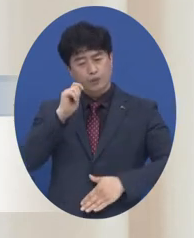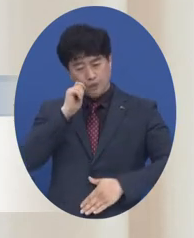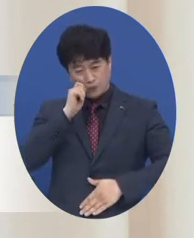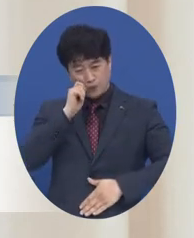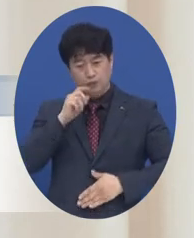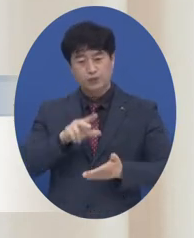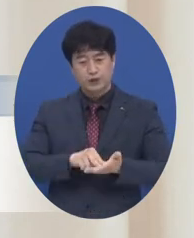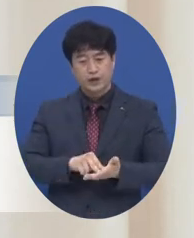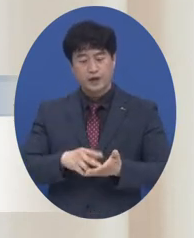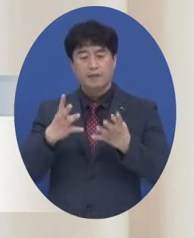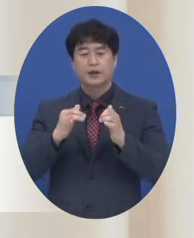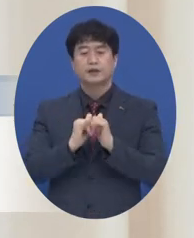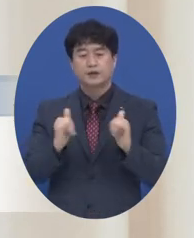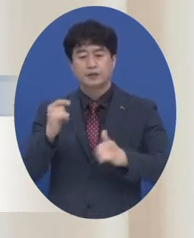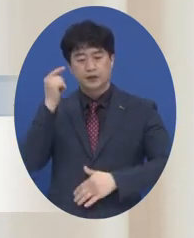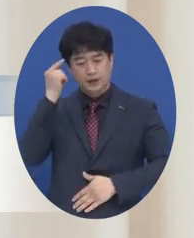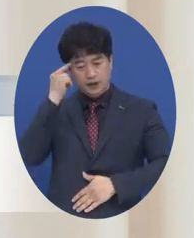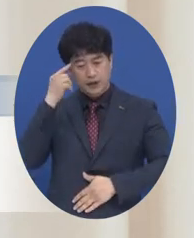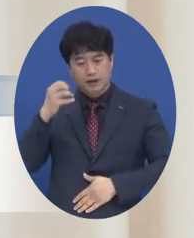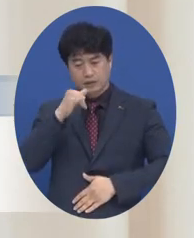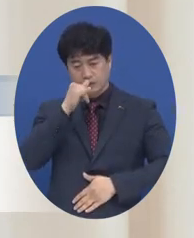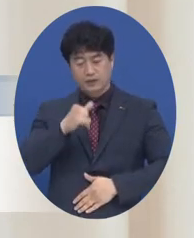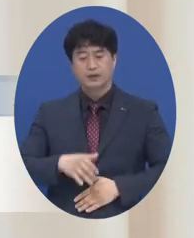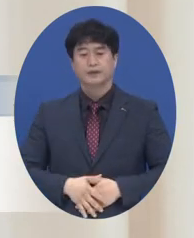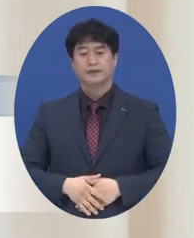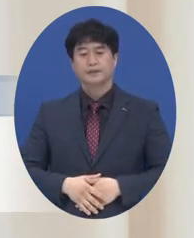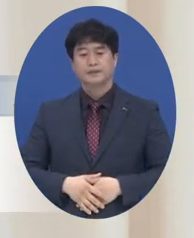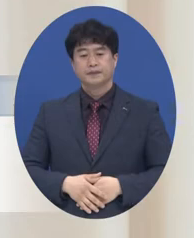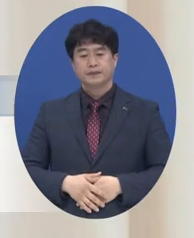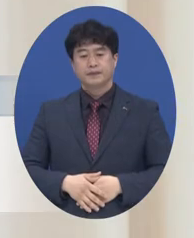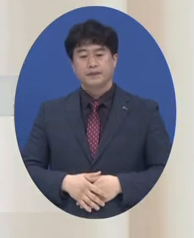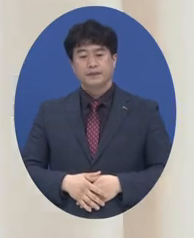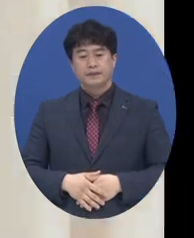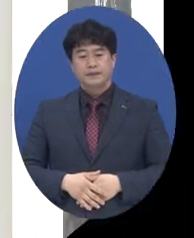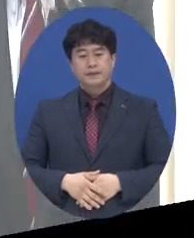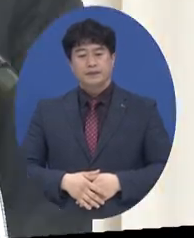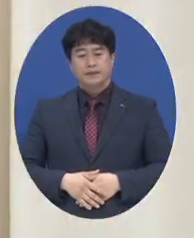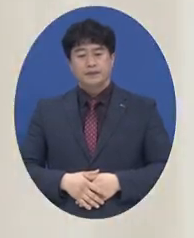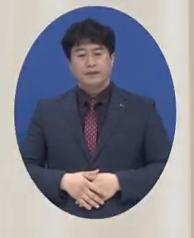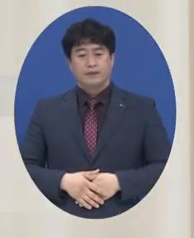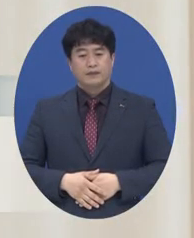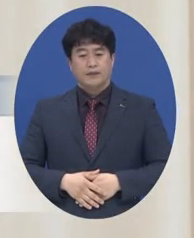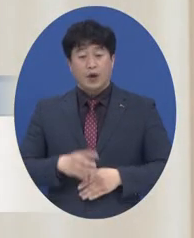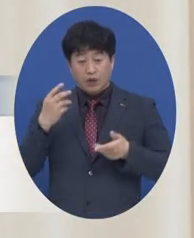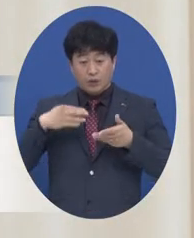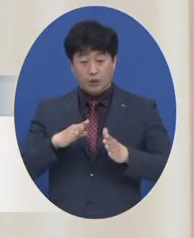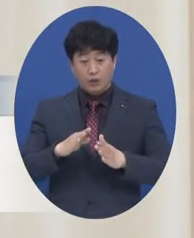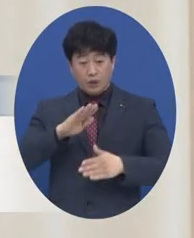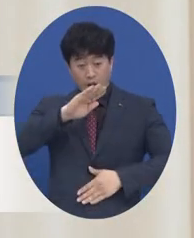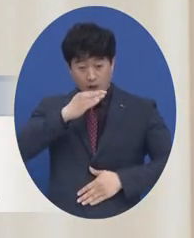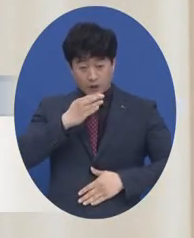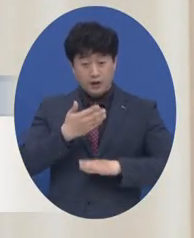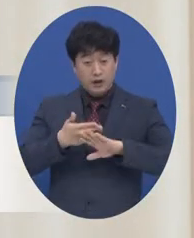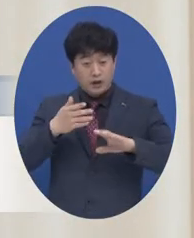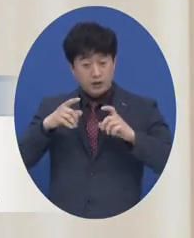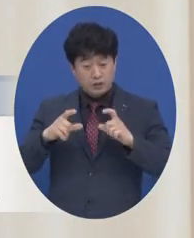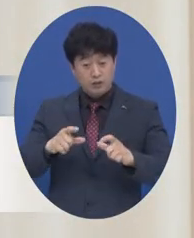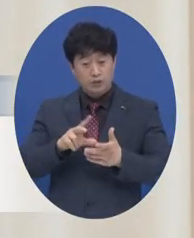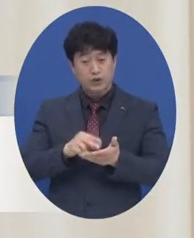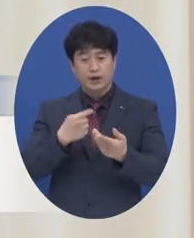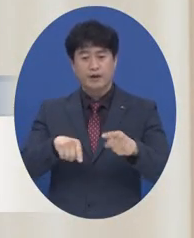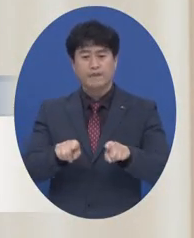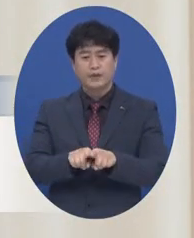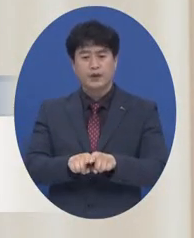공정하지 못한 문제라고 많은 그 주민들이 생각하고 있습니다. 경기도, 강원도 다른 지역의 문제와